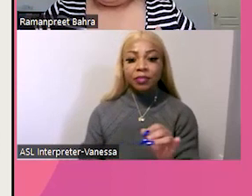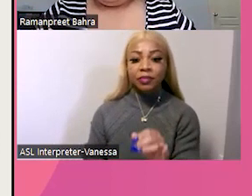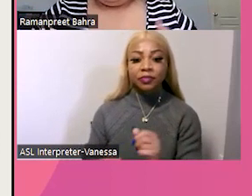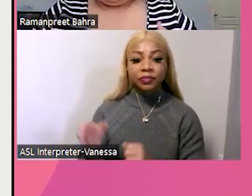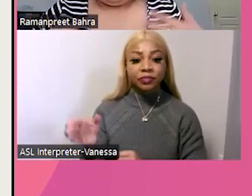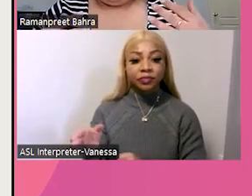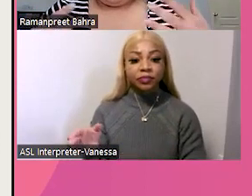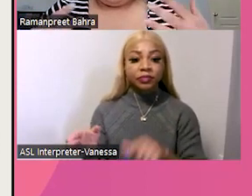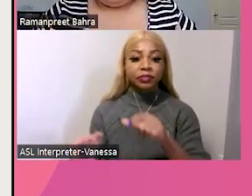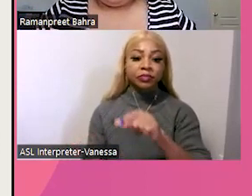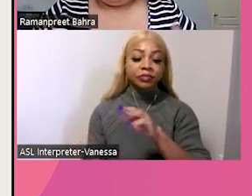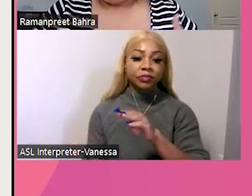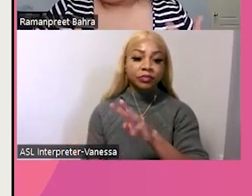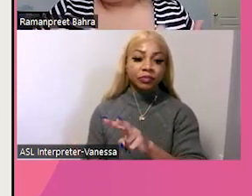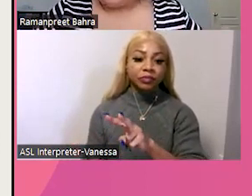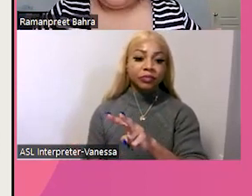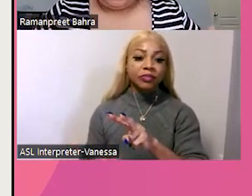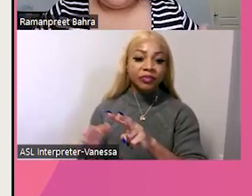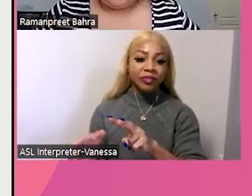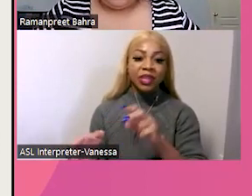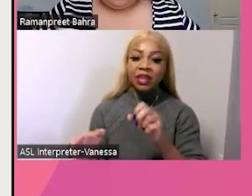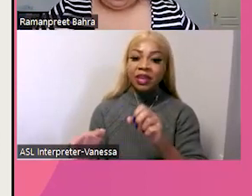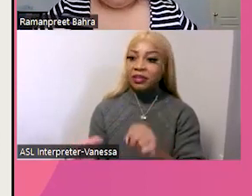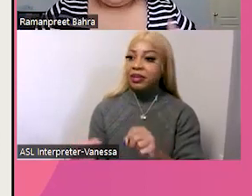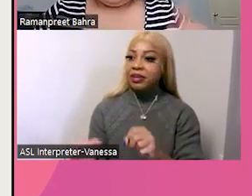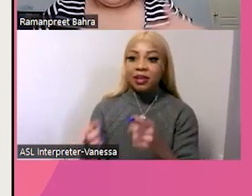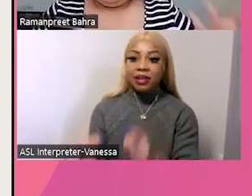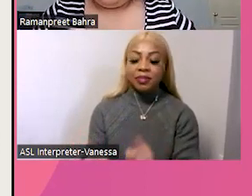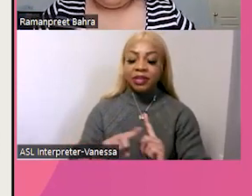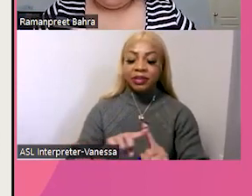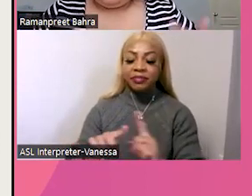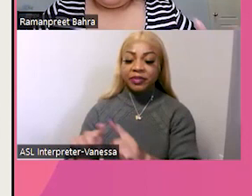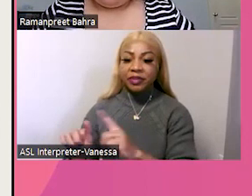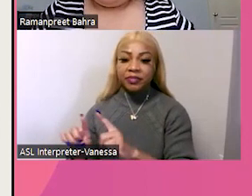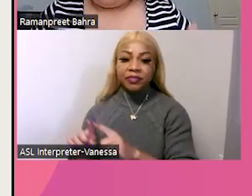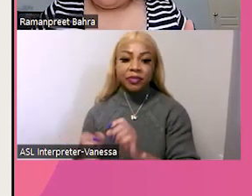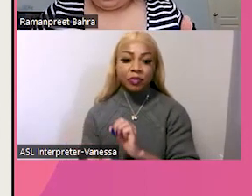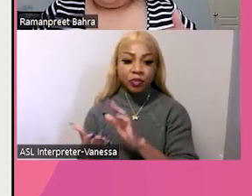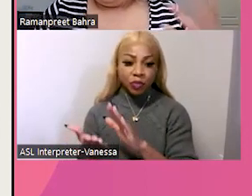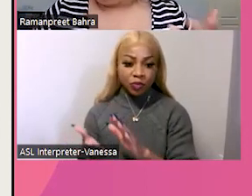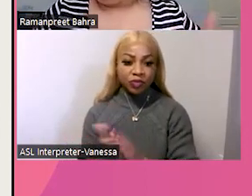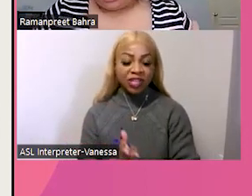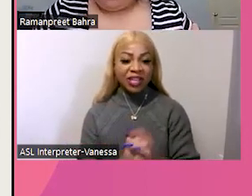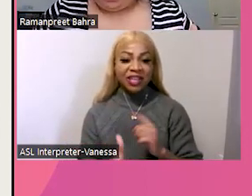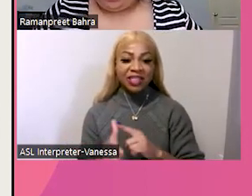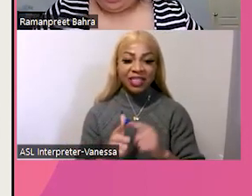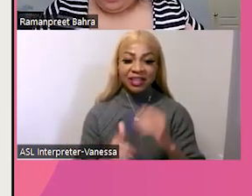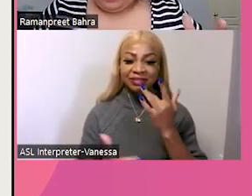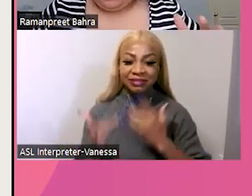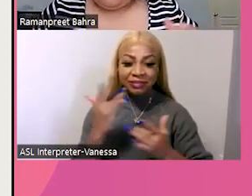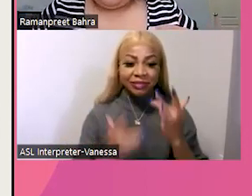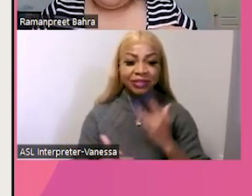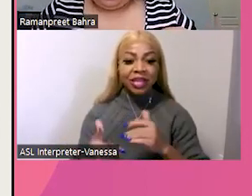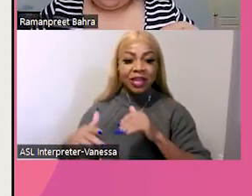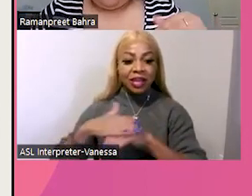violence conjugale particulièrement, la violence fondée sur le sexe est utilisée avec toutes sortes de